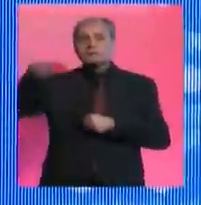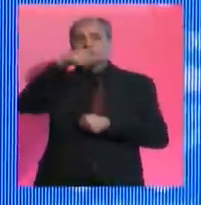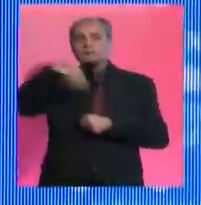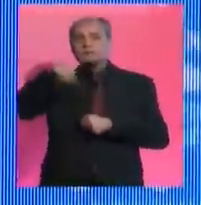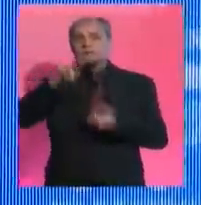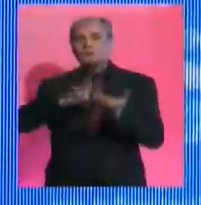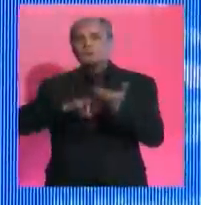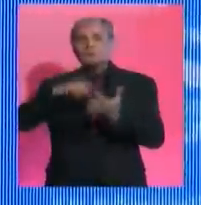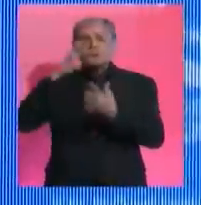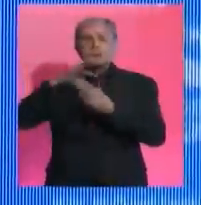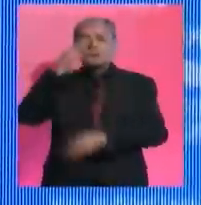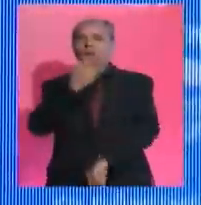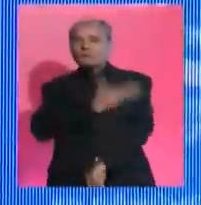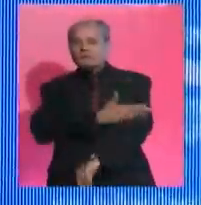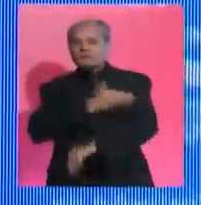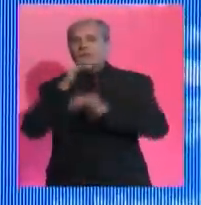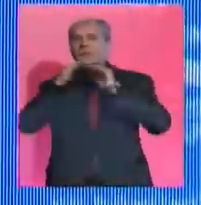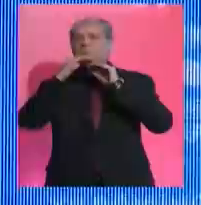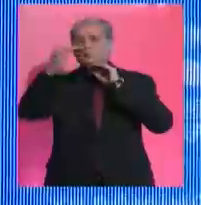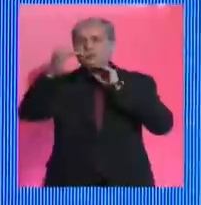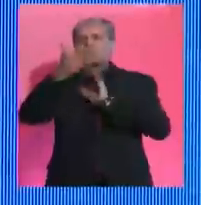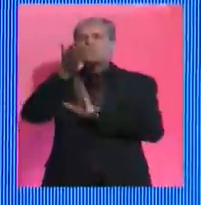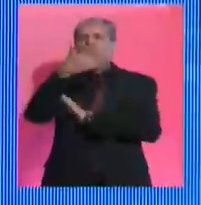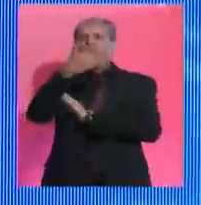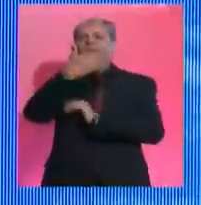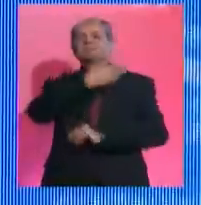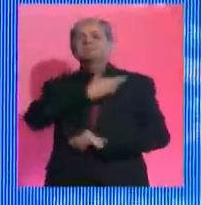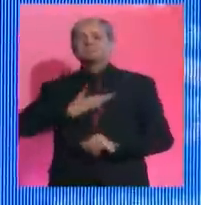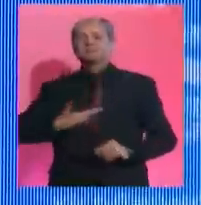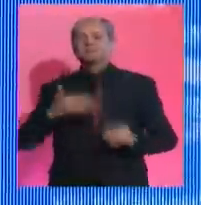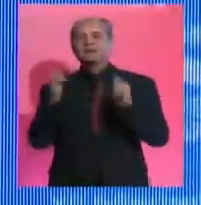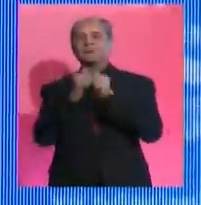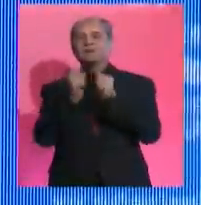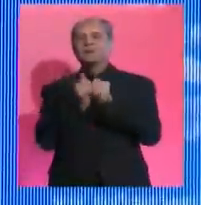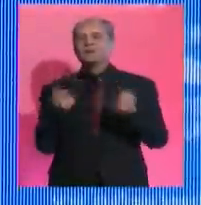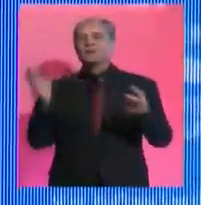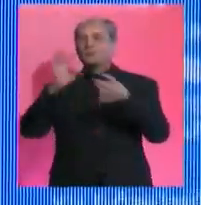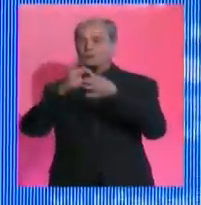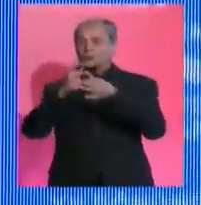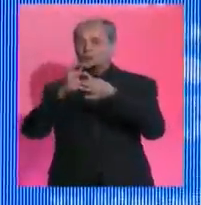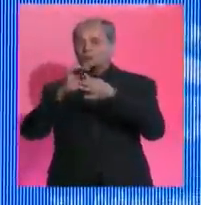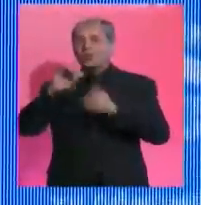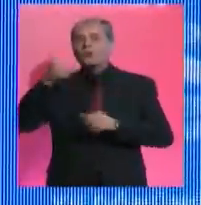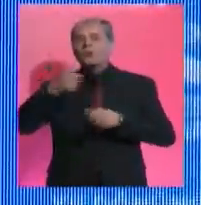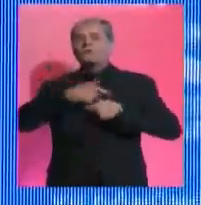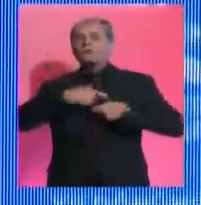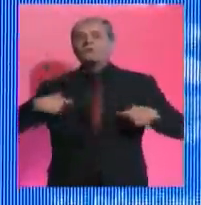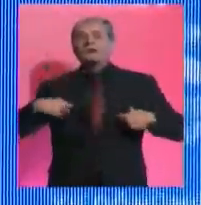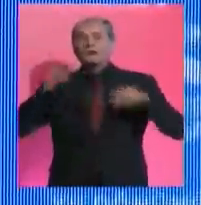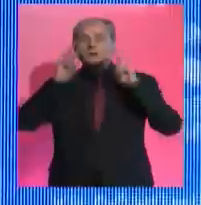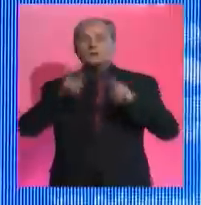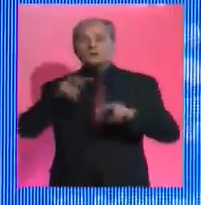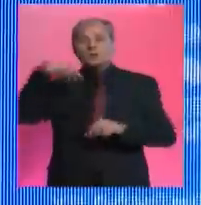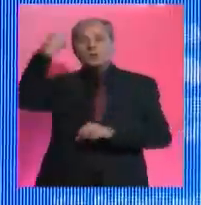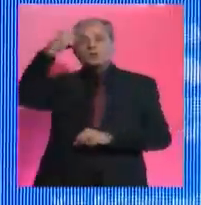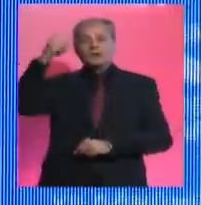mensuplarını vatan millet ve bayrak sevgisi ile bir araya getirmiş milli Bir görüşün Hocalı